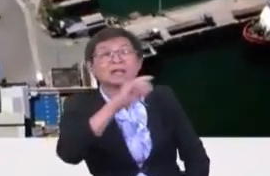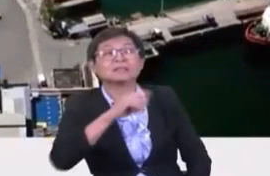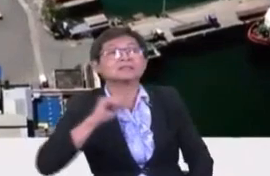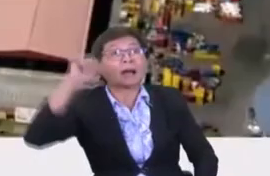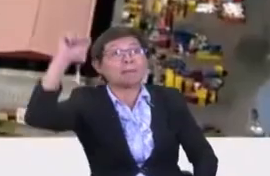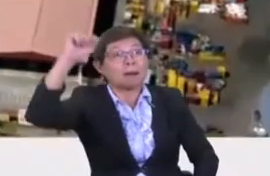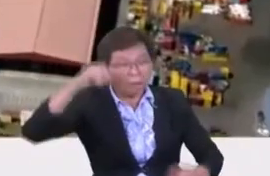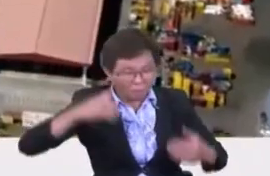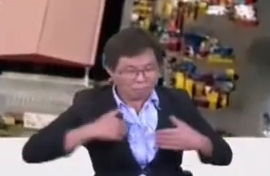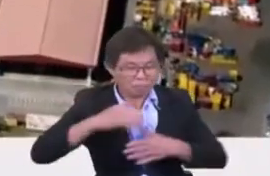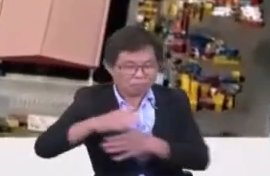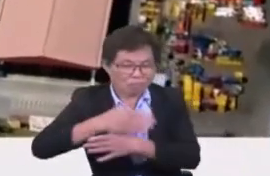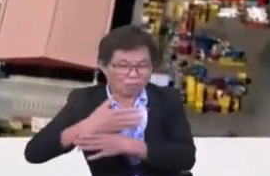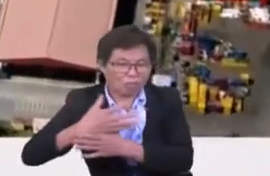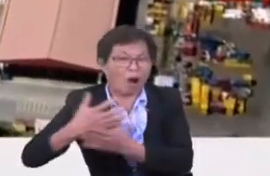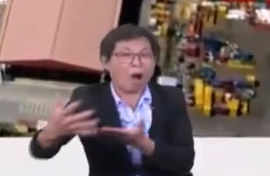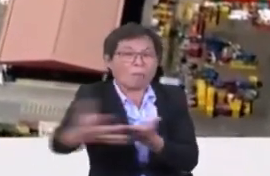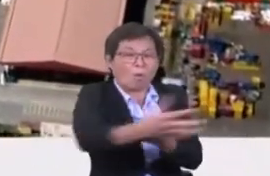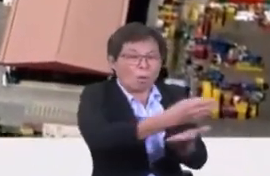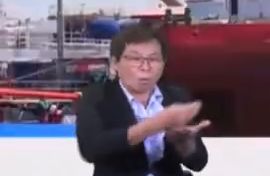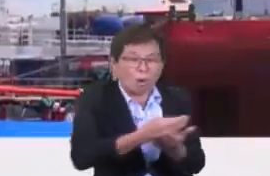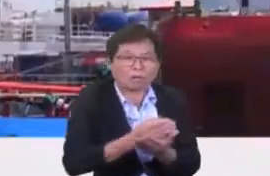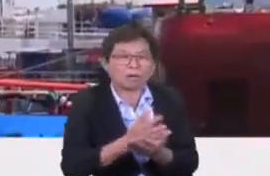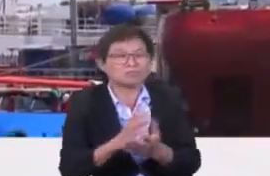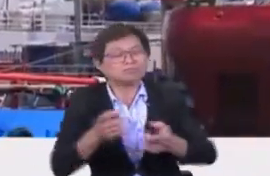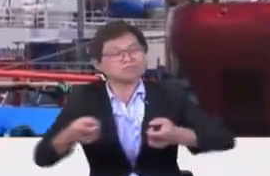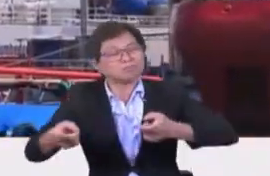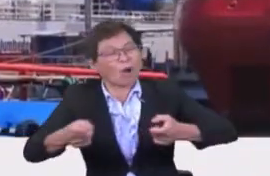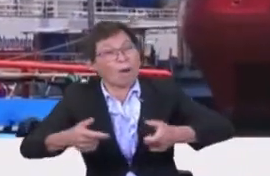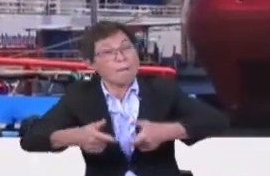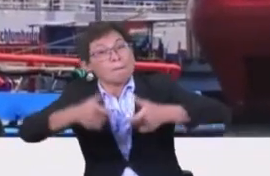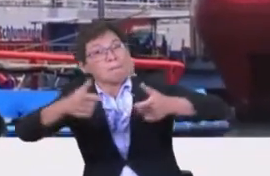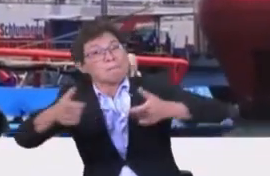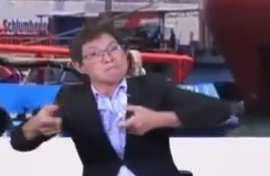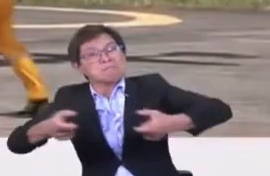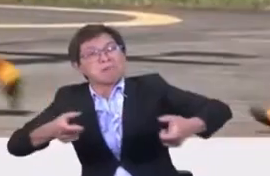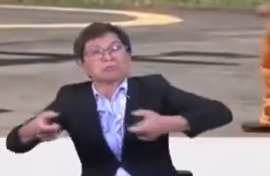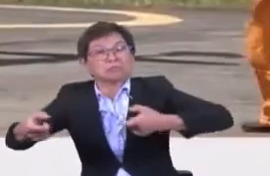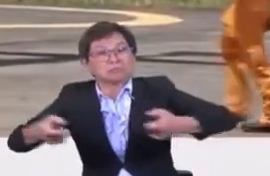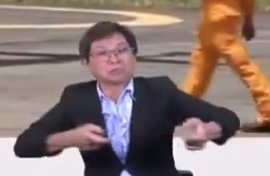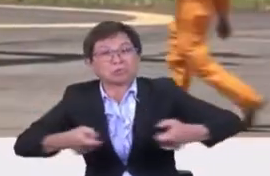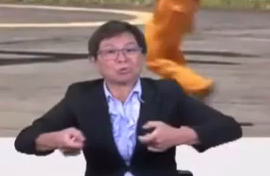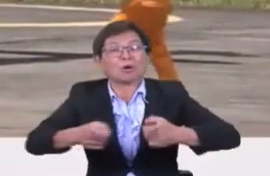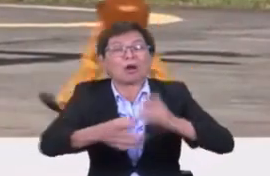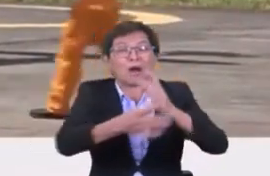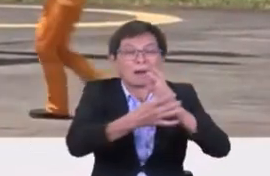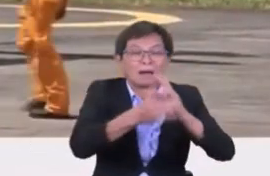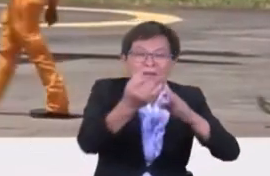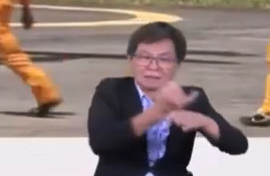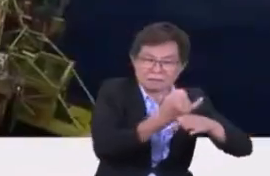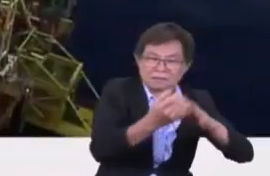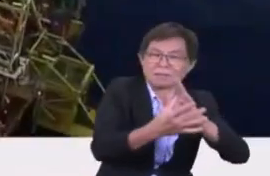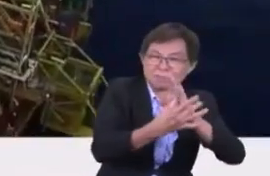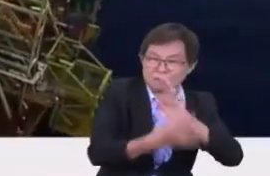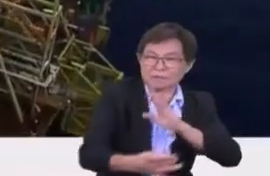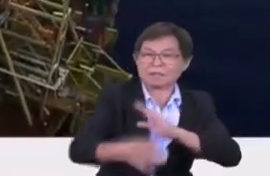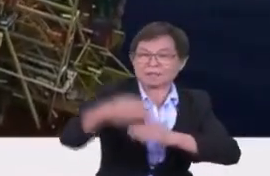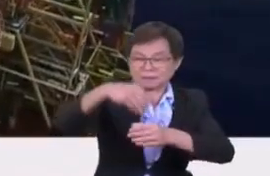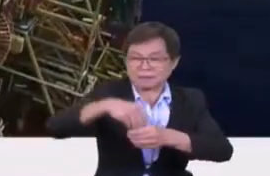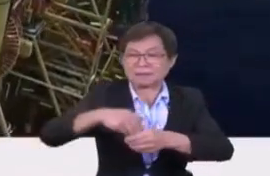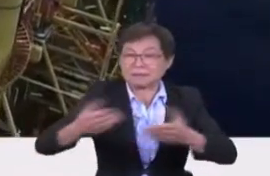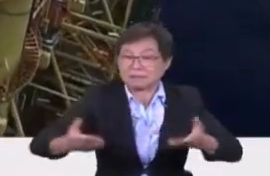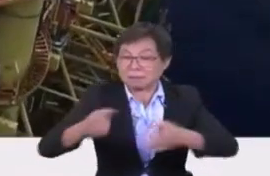perkongsian hasil pernyataan dan penguasaannya lebih besar dalam industri minyak dan gas di negeri ini secara komersial